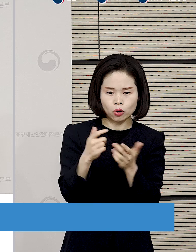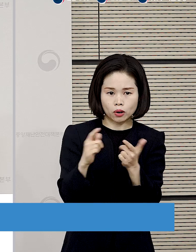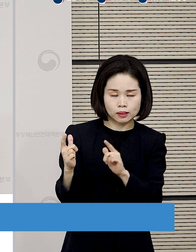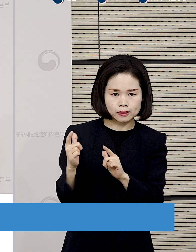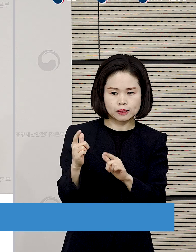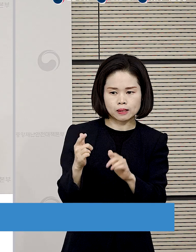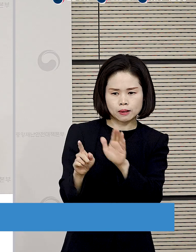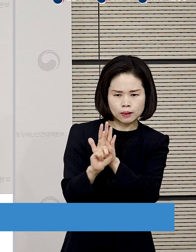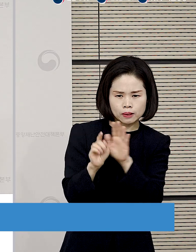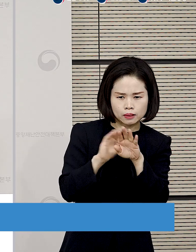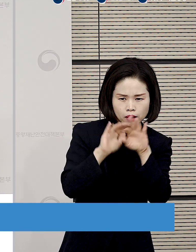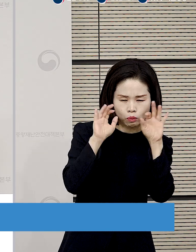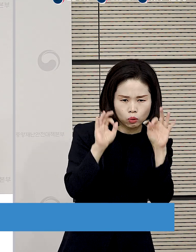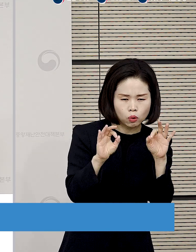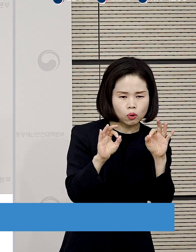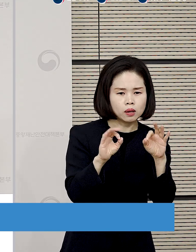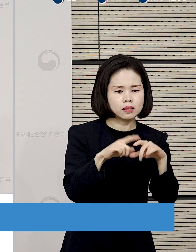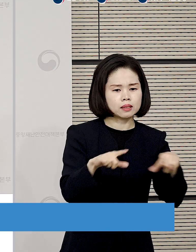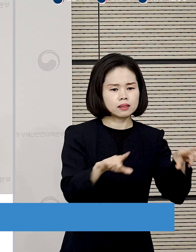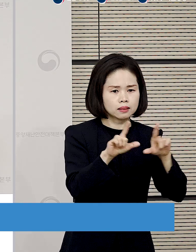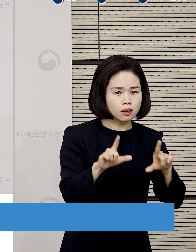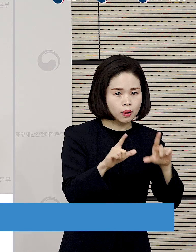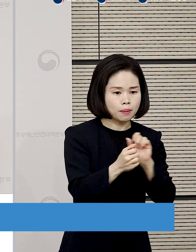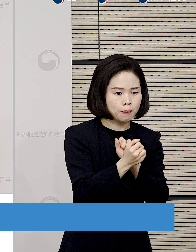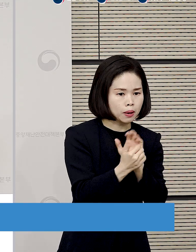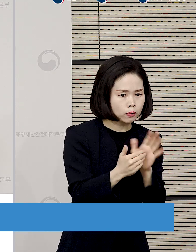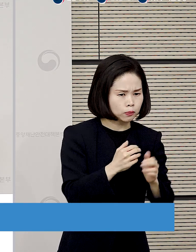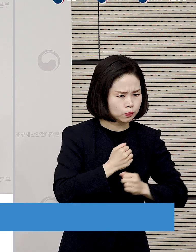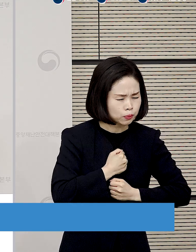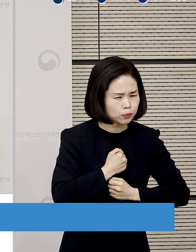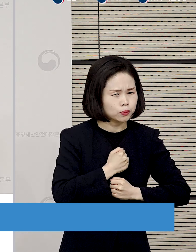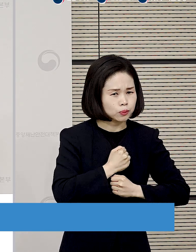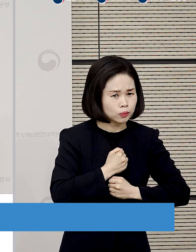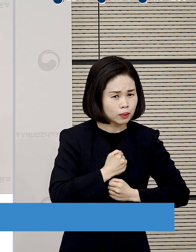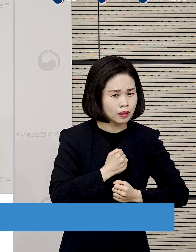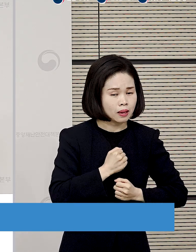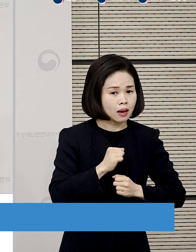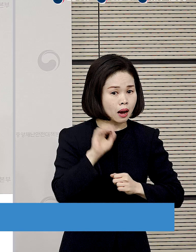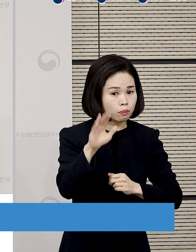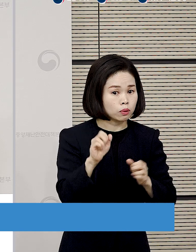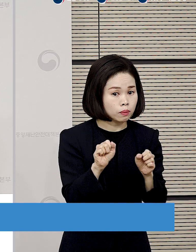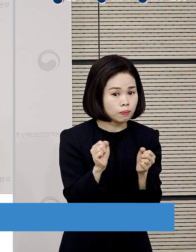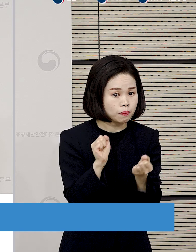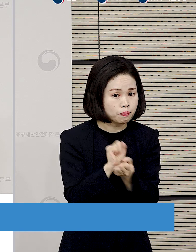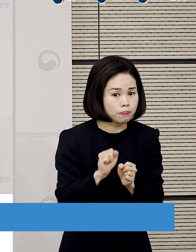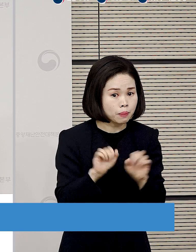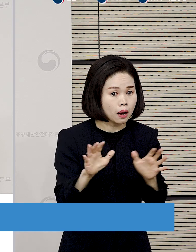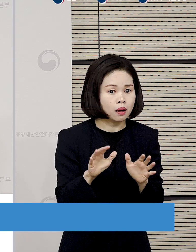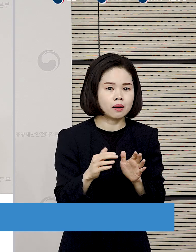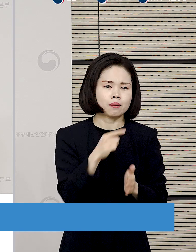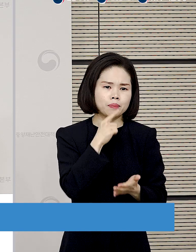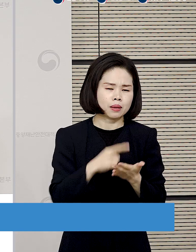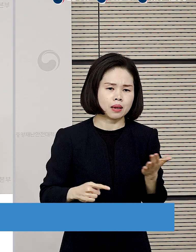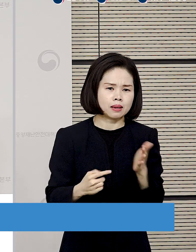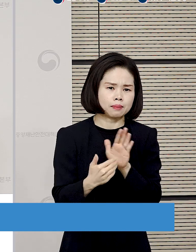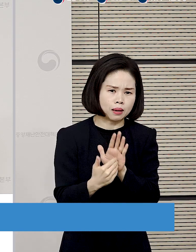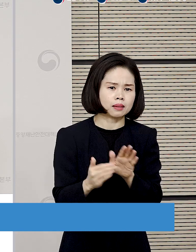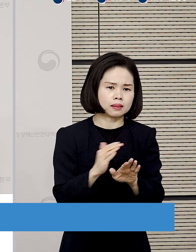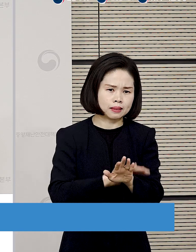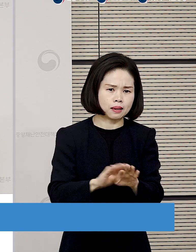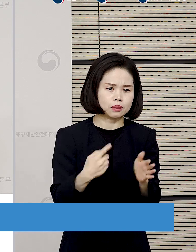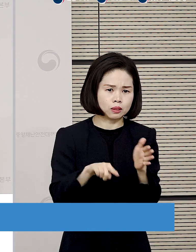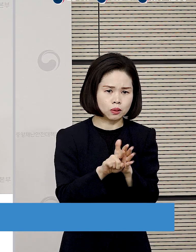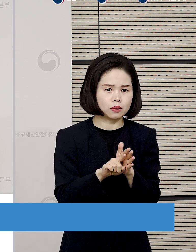말씀에 좀 더 기울여 주시고 일상에서의 작은 실천을 통해서 보다 큰 피해를 미리